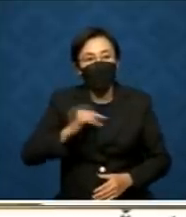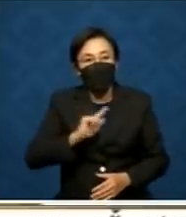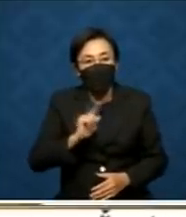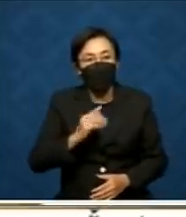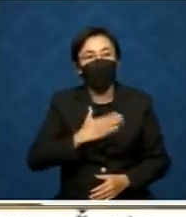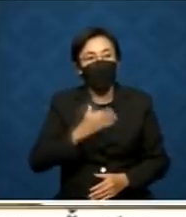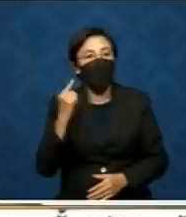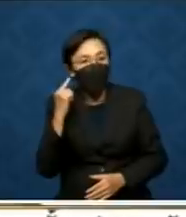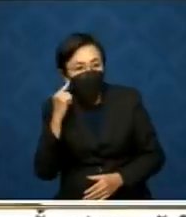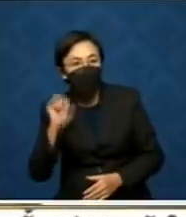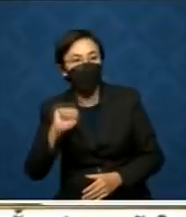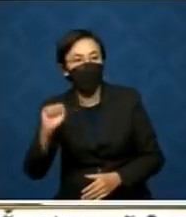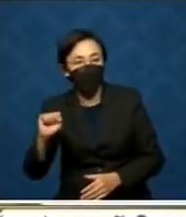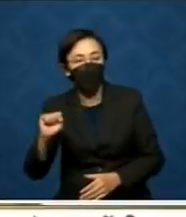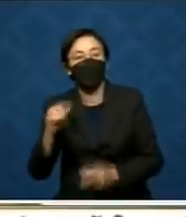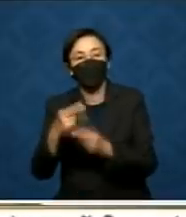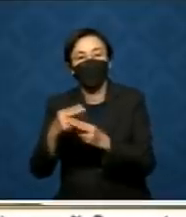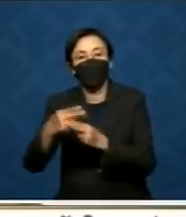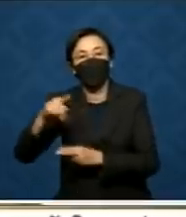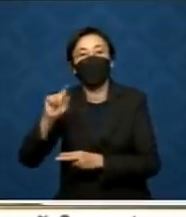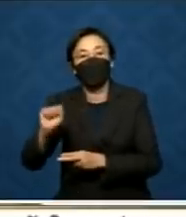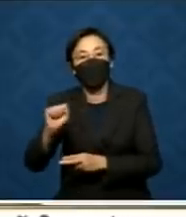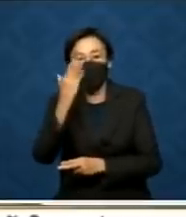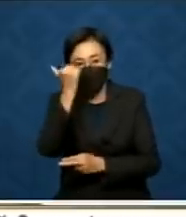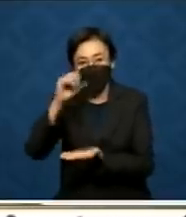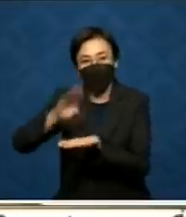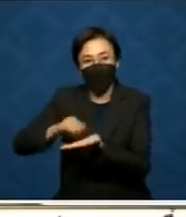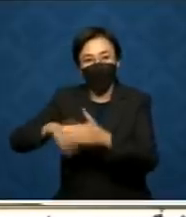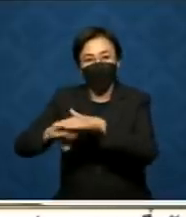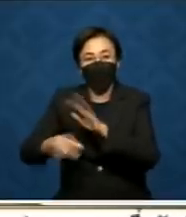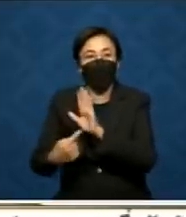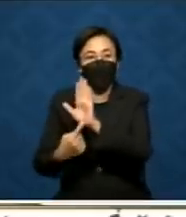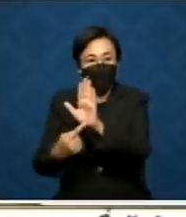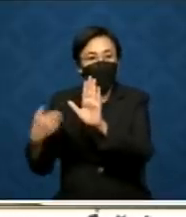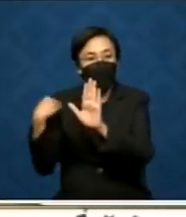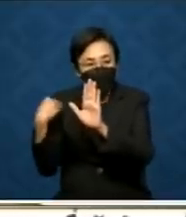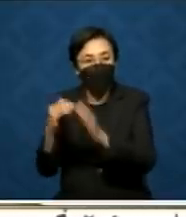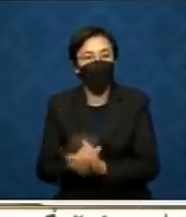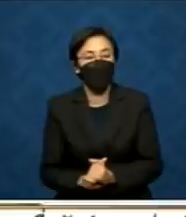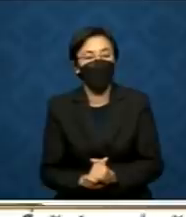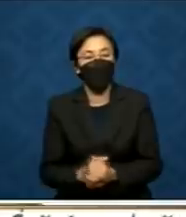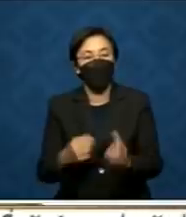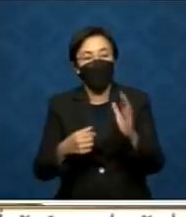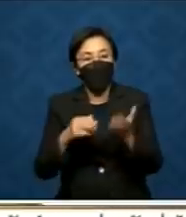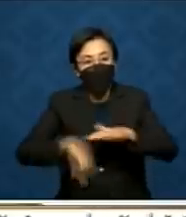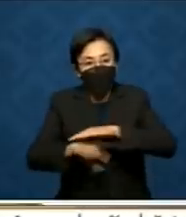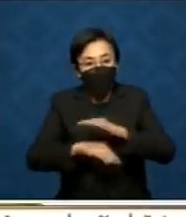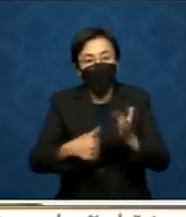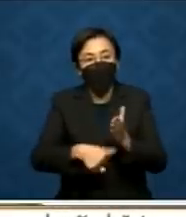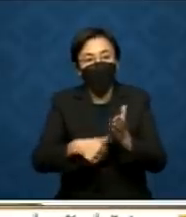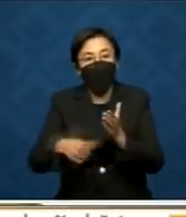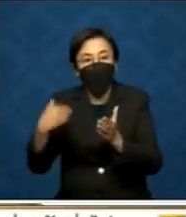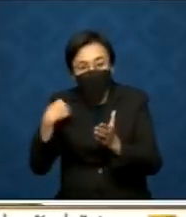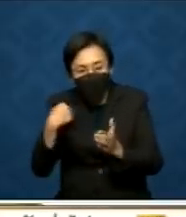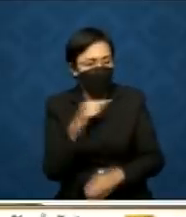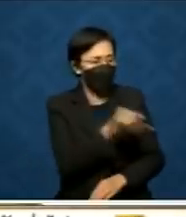ประเสริฐมีพระประเสริฐมีหลักฐานthe flashแต่ละท่วงทีไม่มี